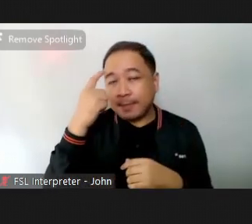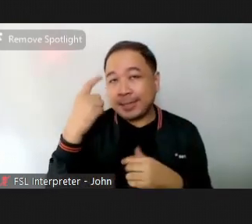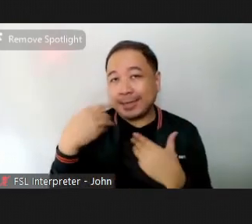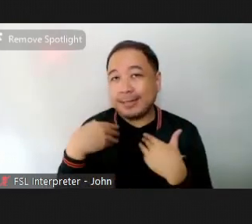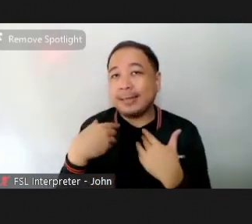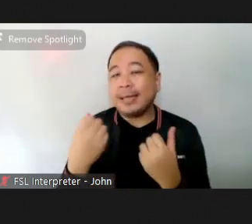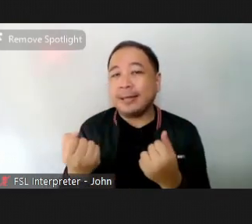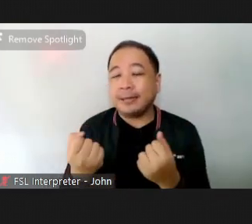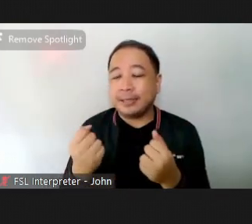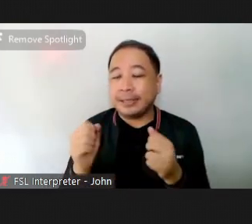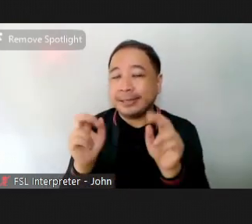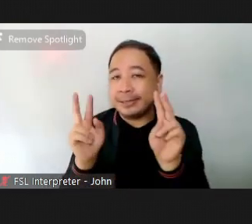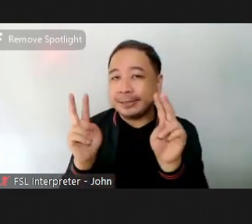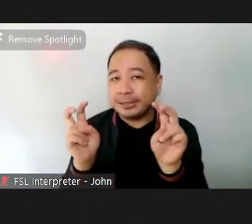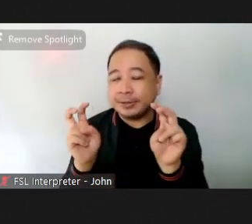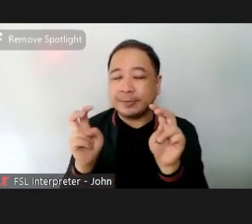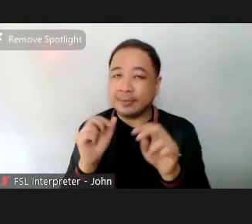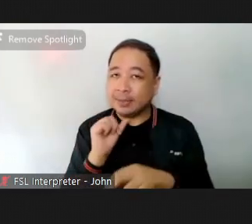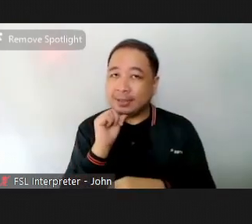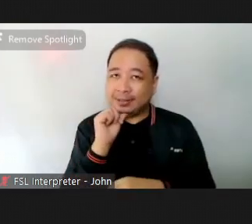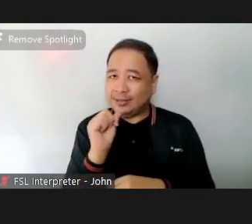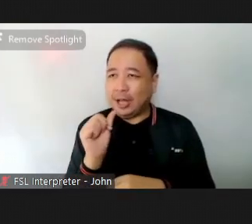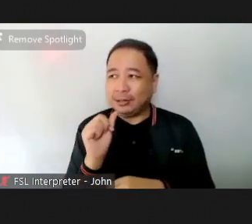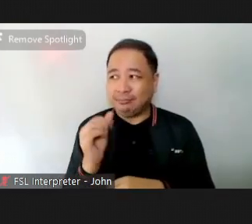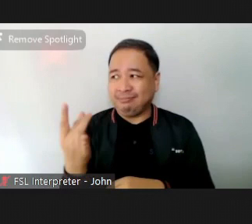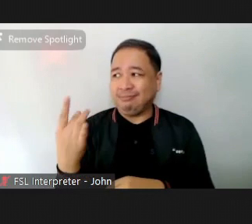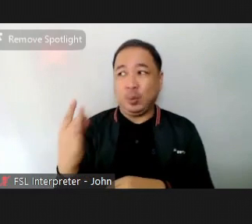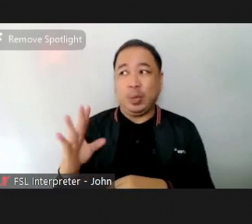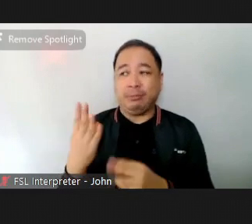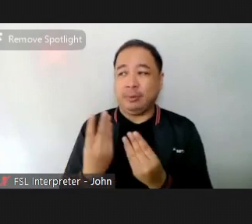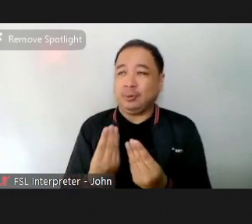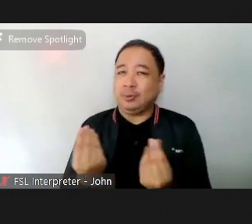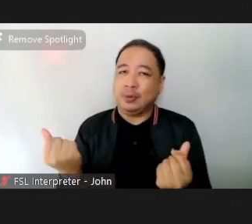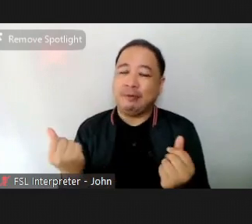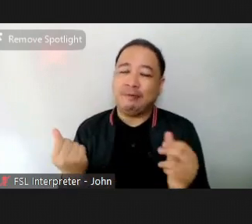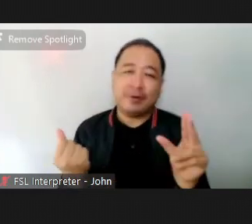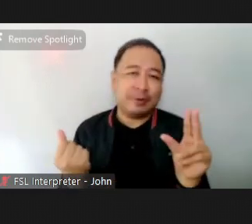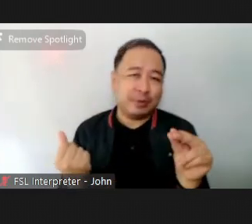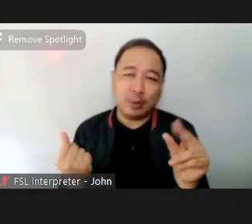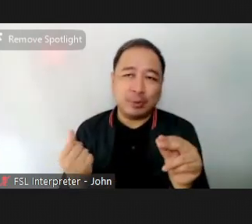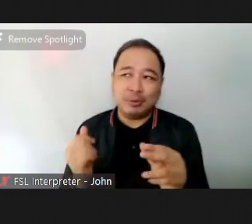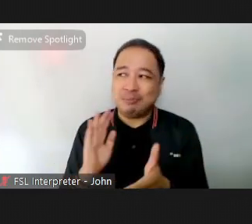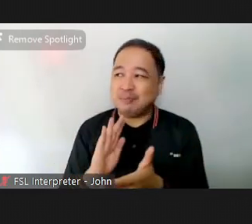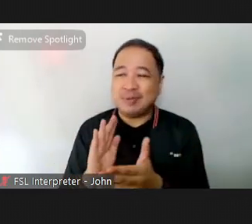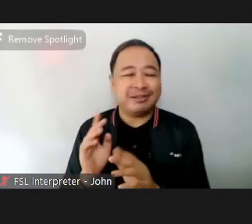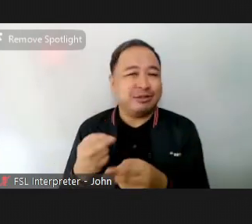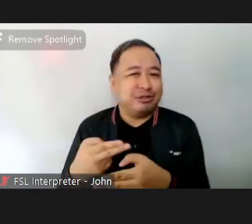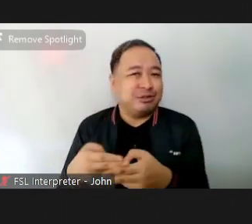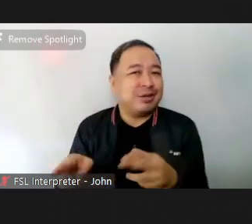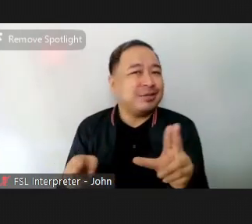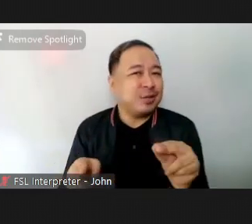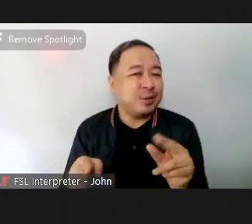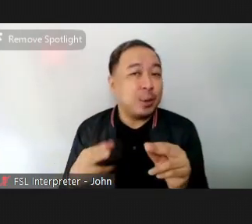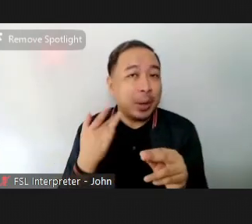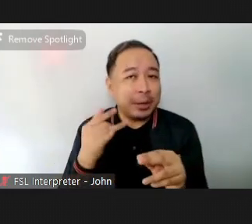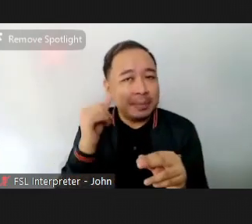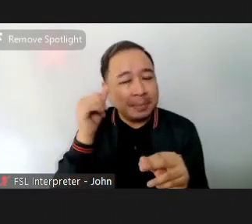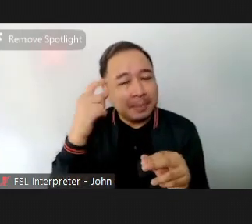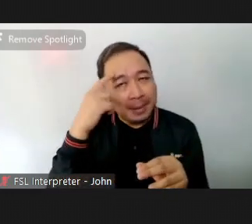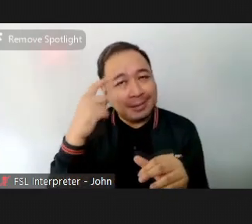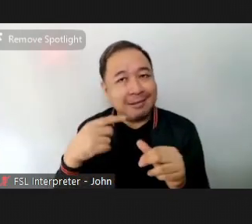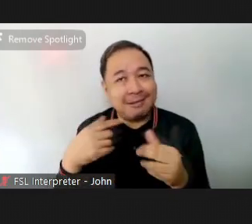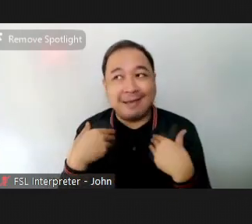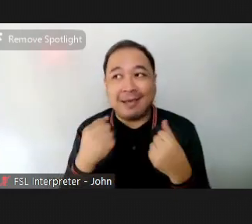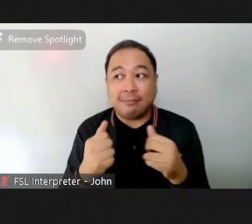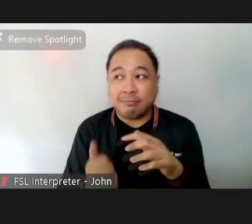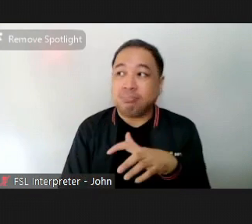health issue kasi hindi siya kumbaga sa isang upuan lang masosolve mo agad, sapagkat yung mental health issue hindi naman siya ngayon lang siya